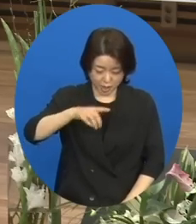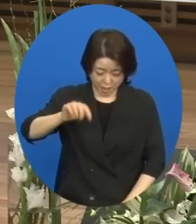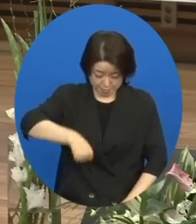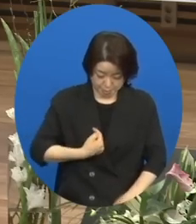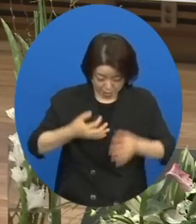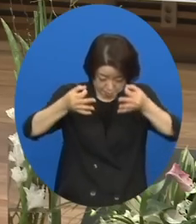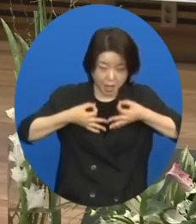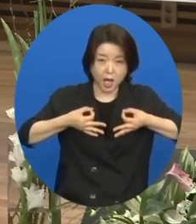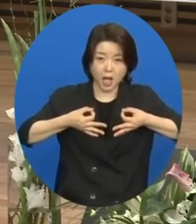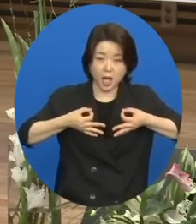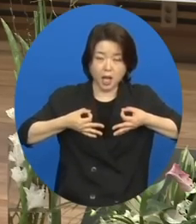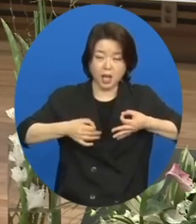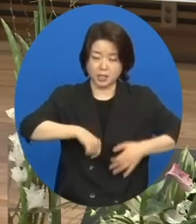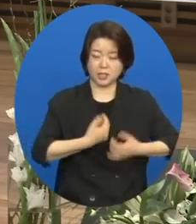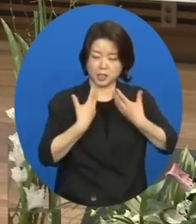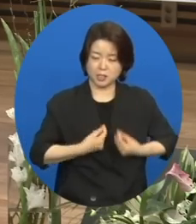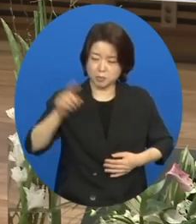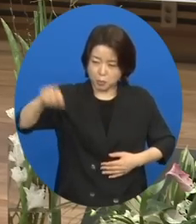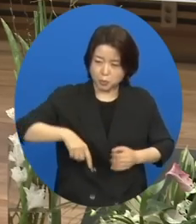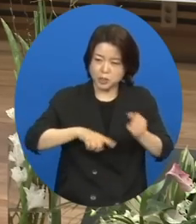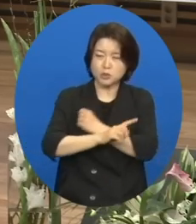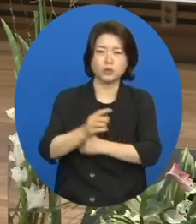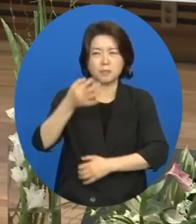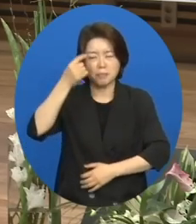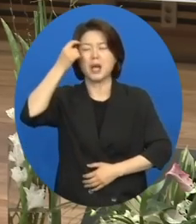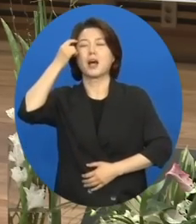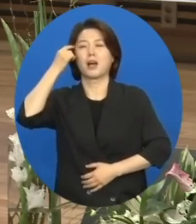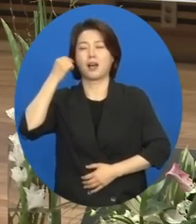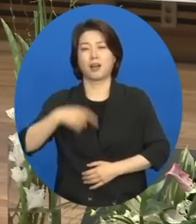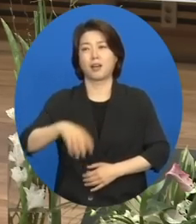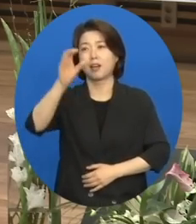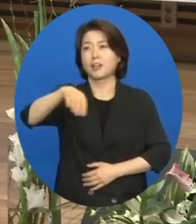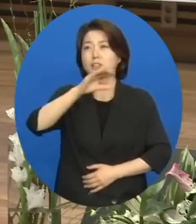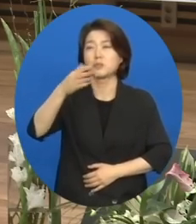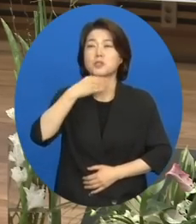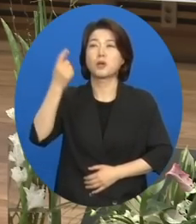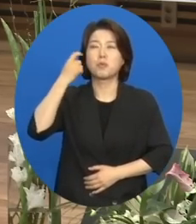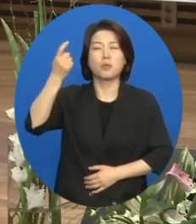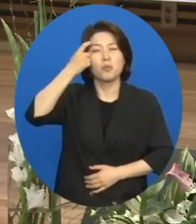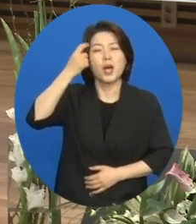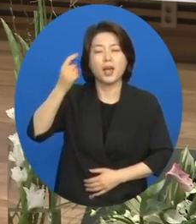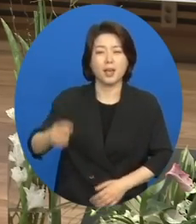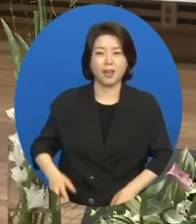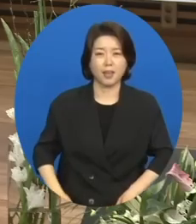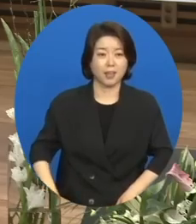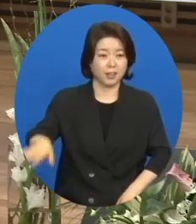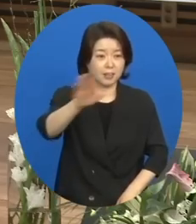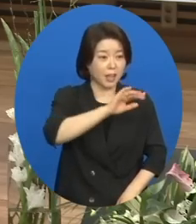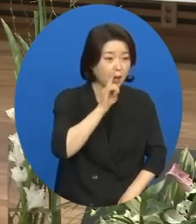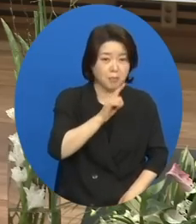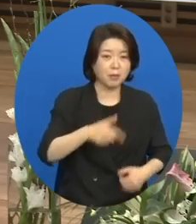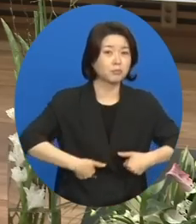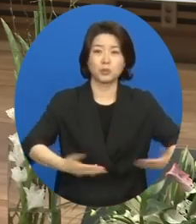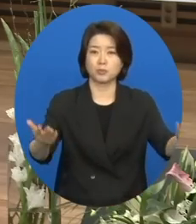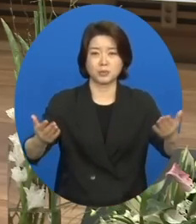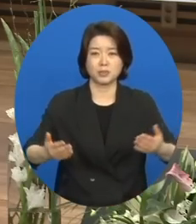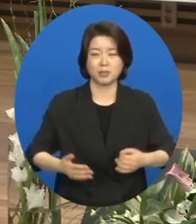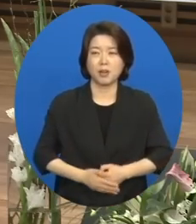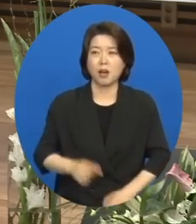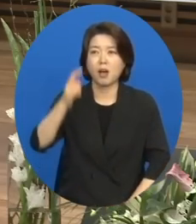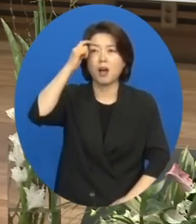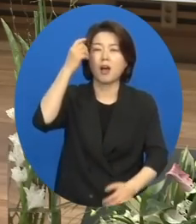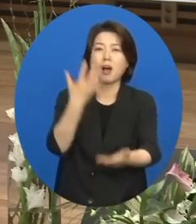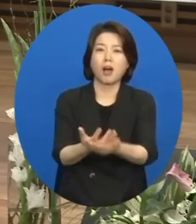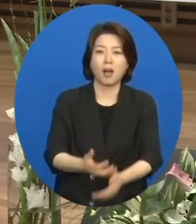자기 절망이 왜 왔는지를 깨닫고 왜 십자가 복음이어야 하는지를 누가 말할 것도 없고 그냥